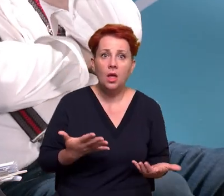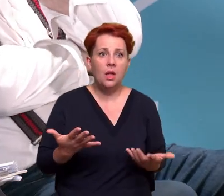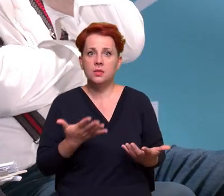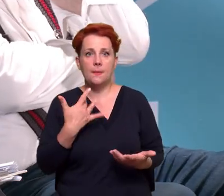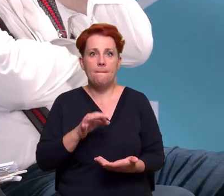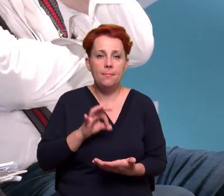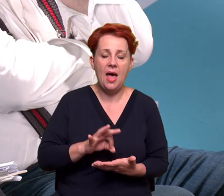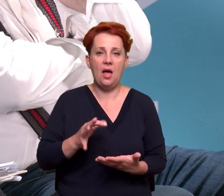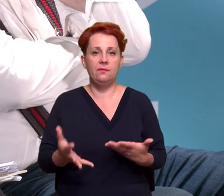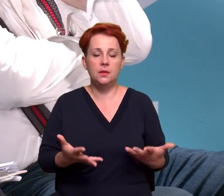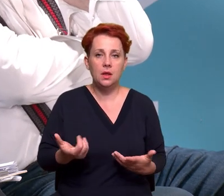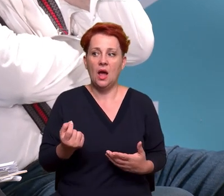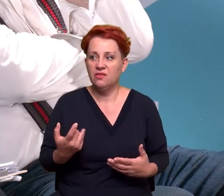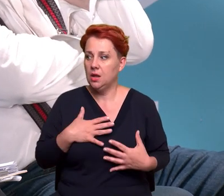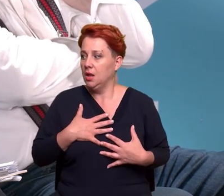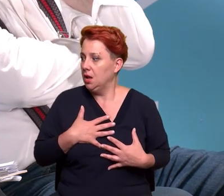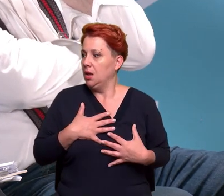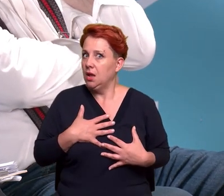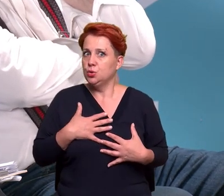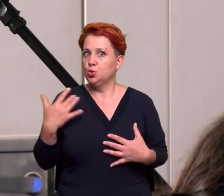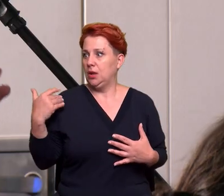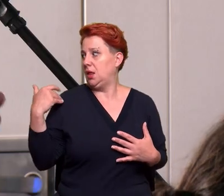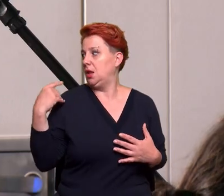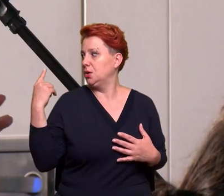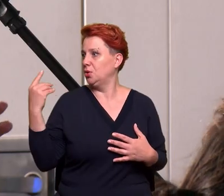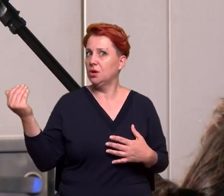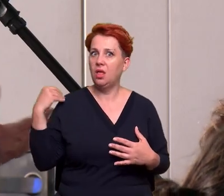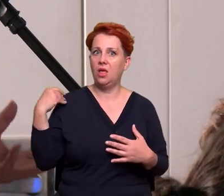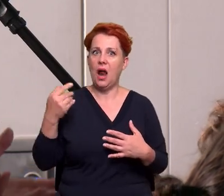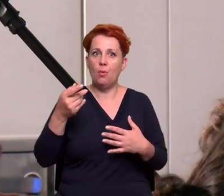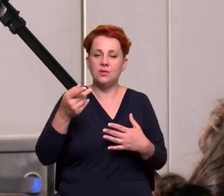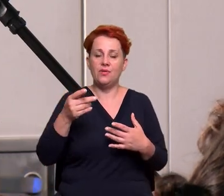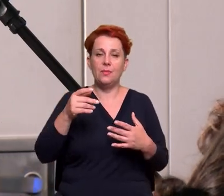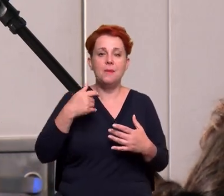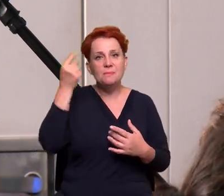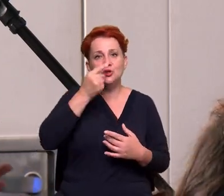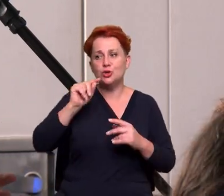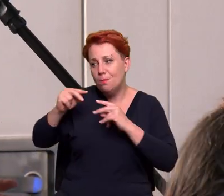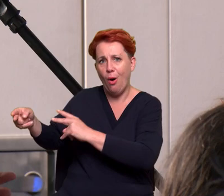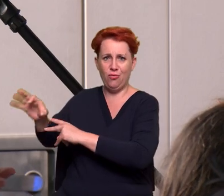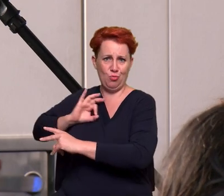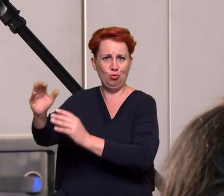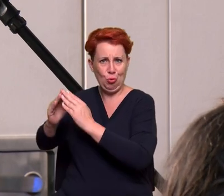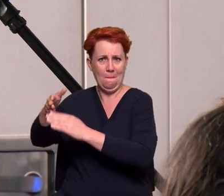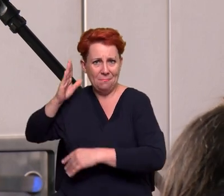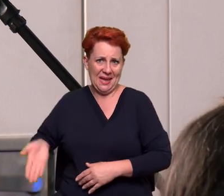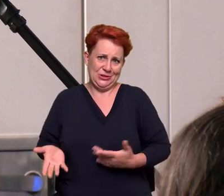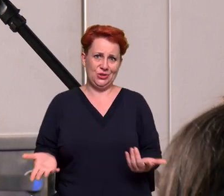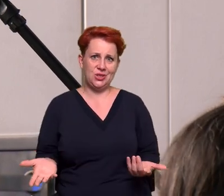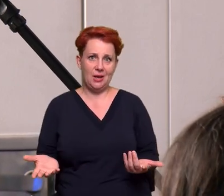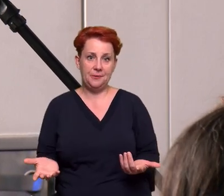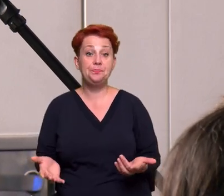niestabilności i chwilowości, bo cały czas byli przekonani, że kiedyś wrócą do swojego domu, do swojego miejsca.